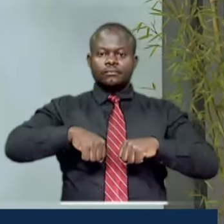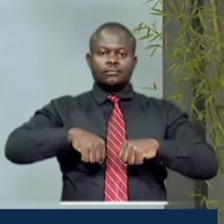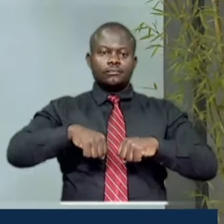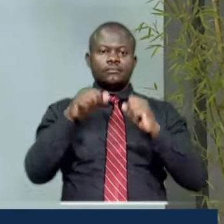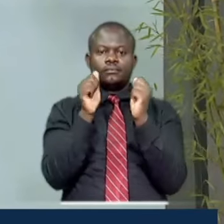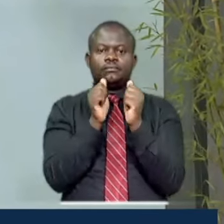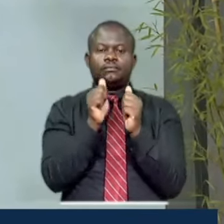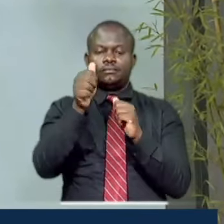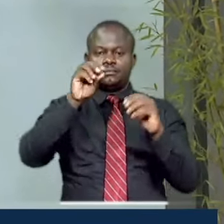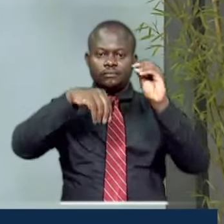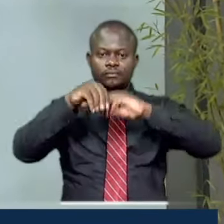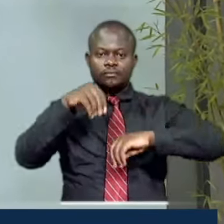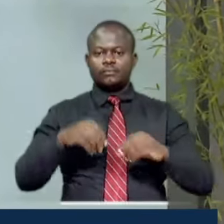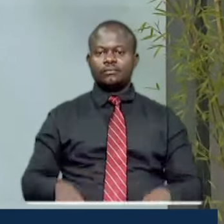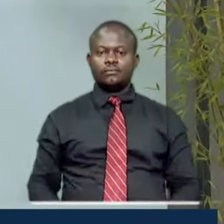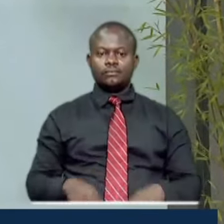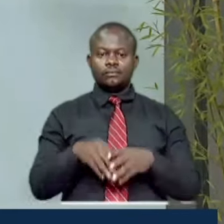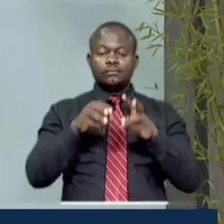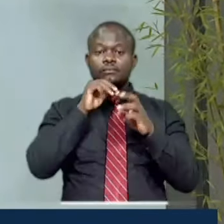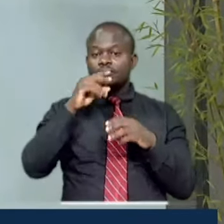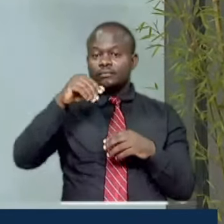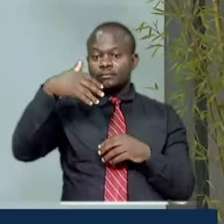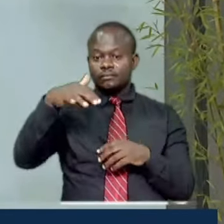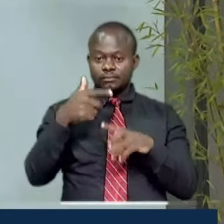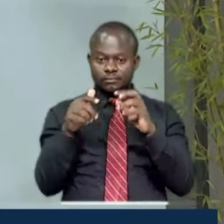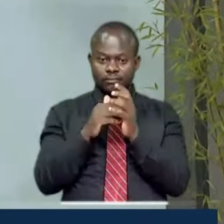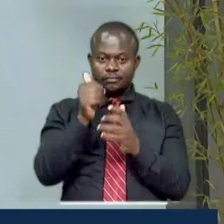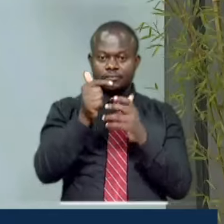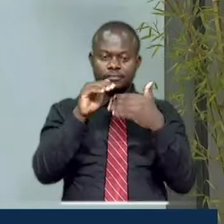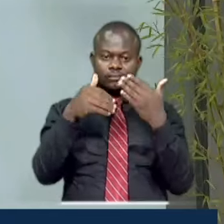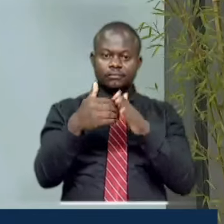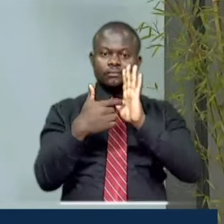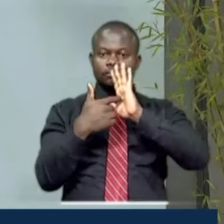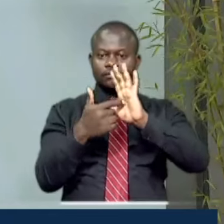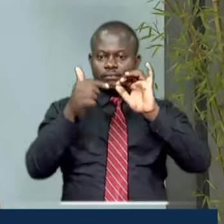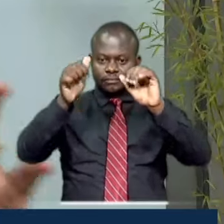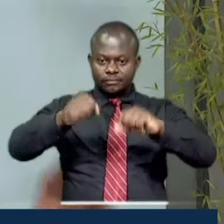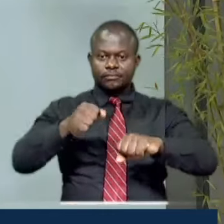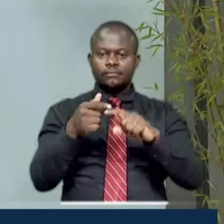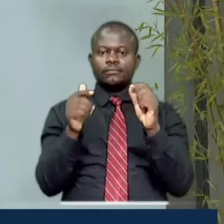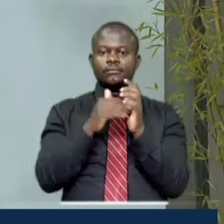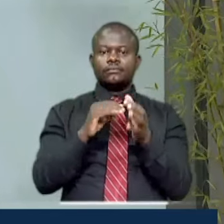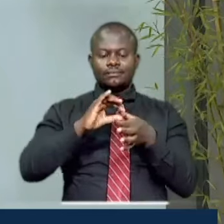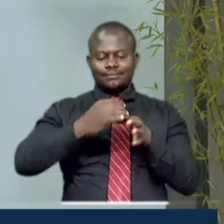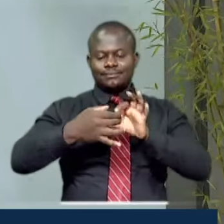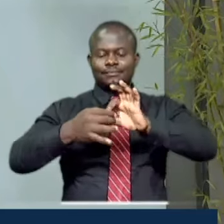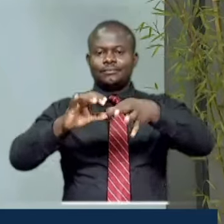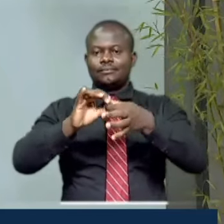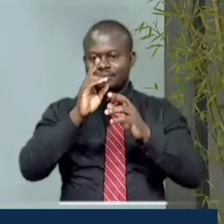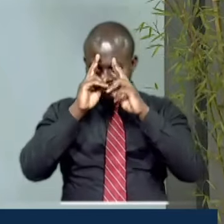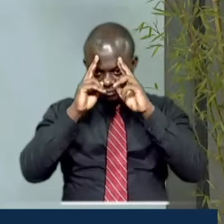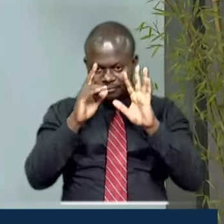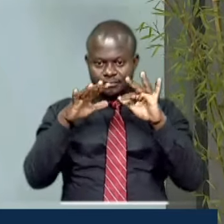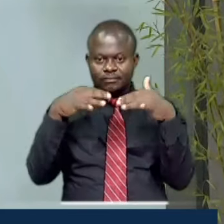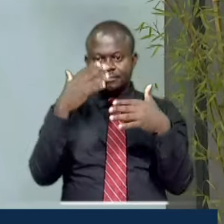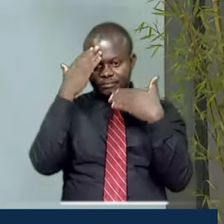wakonjesha umusaruro mu buryo butari expensive, ariko ibyo bintu byose tukabyerekana birashoboka, ariko iyo chain turayubahiriza gute kugira